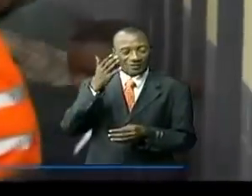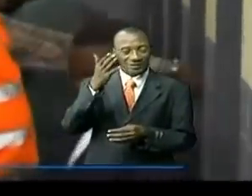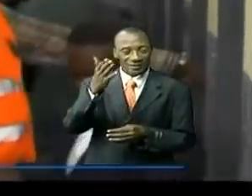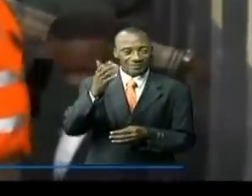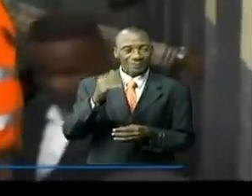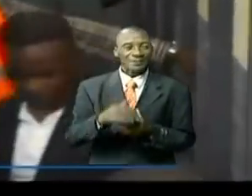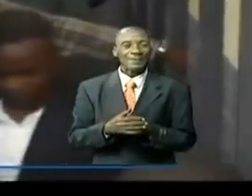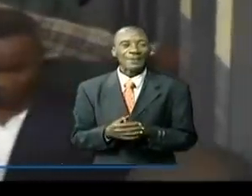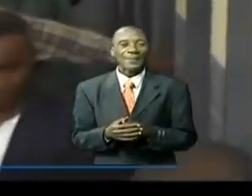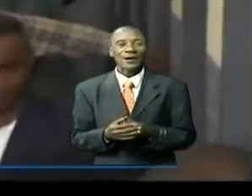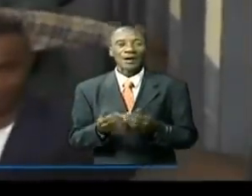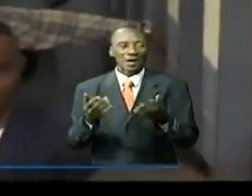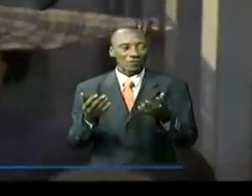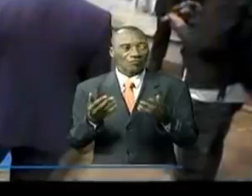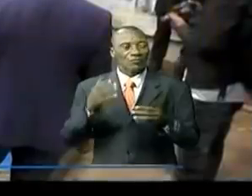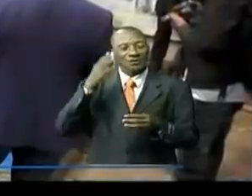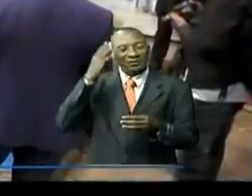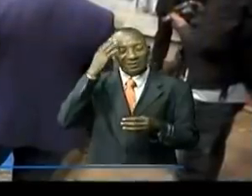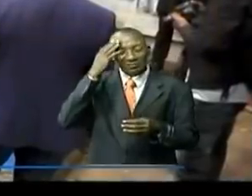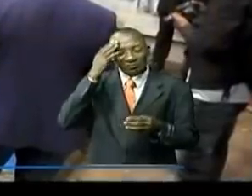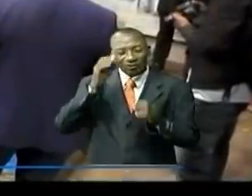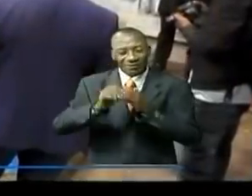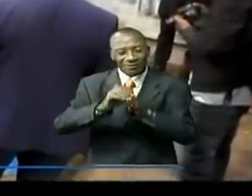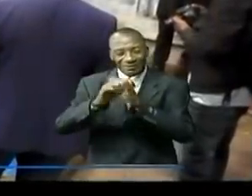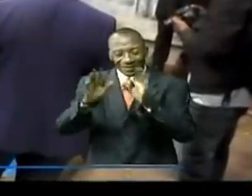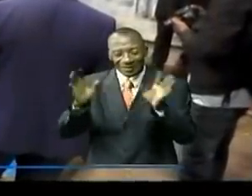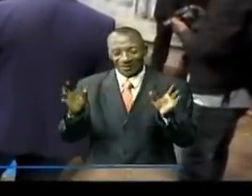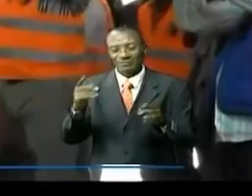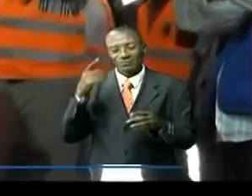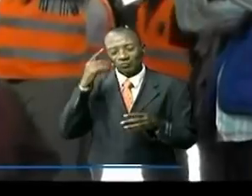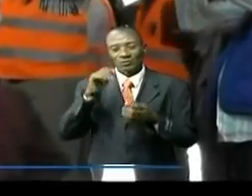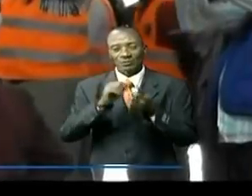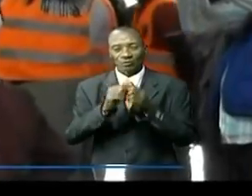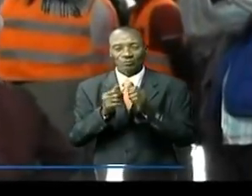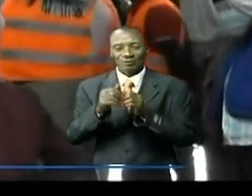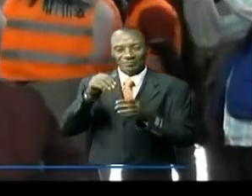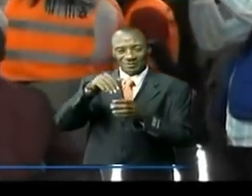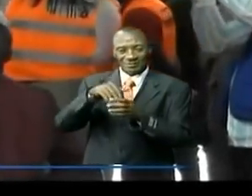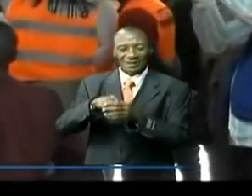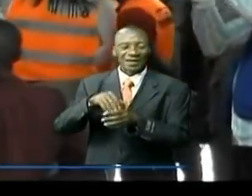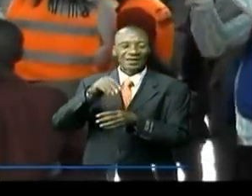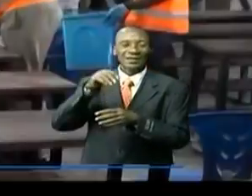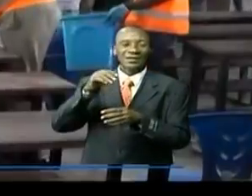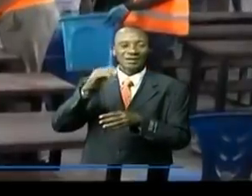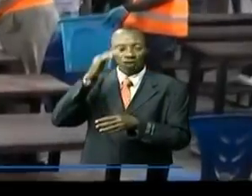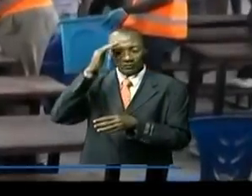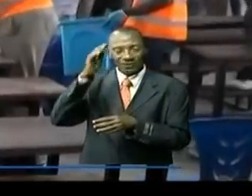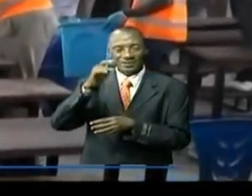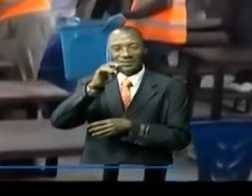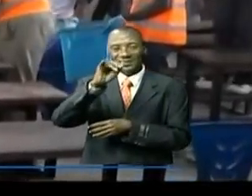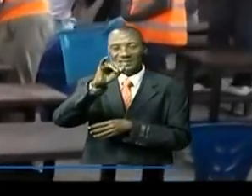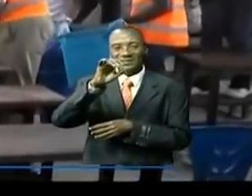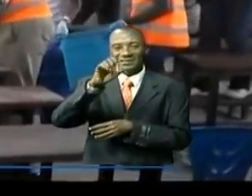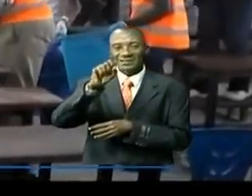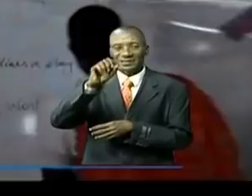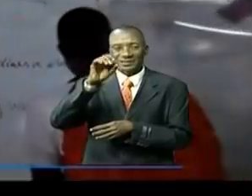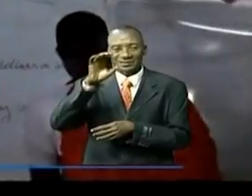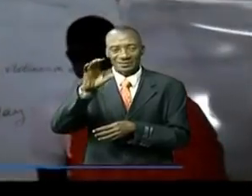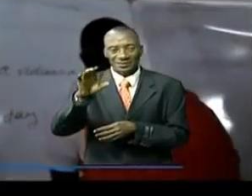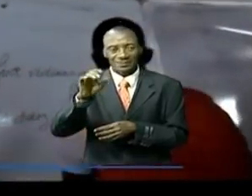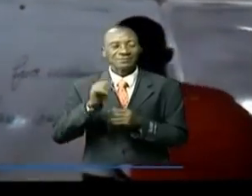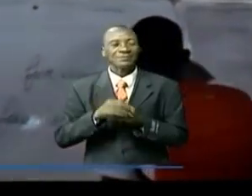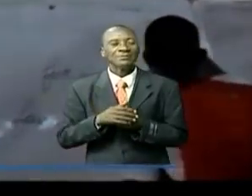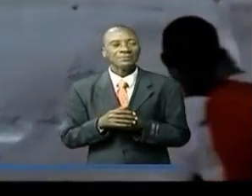salles ainsi que de la devanture de l'ISC Gombe pour voir les places qu'il faut attaquer en premier pour l'assainissement. Il a par la suite encouragé